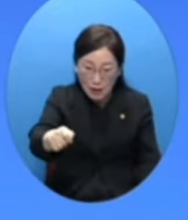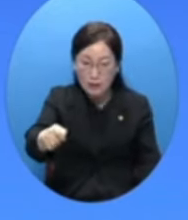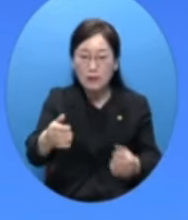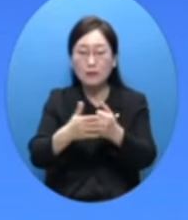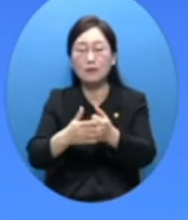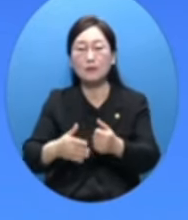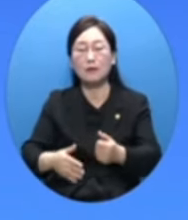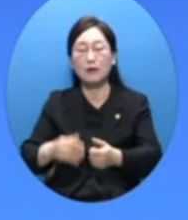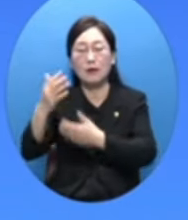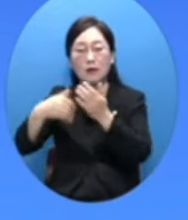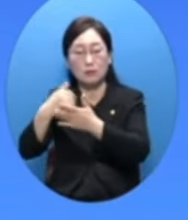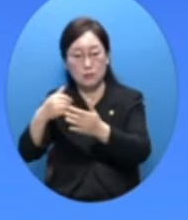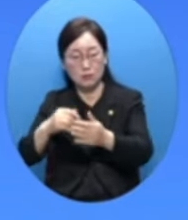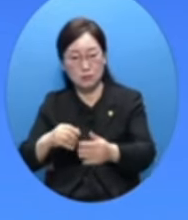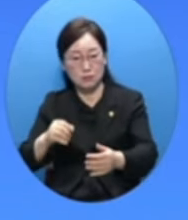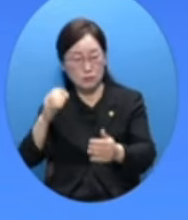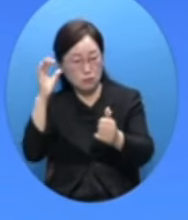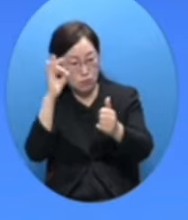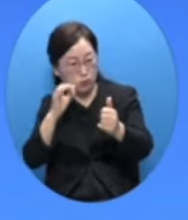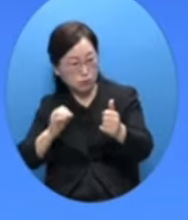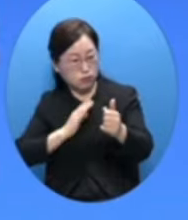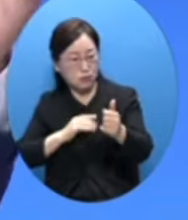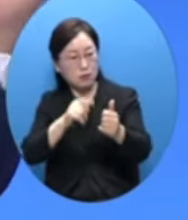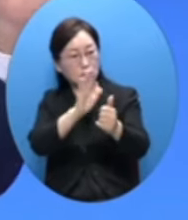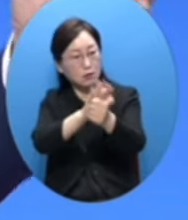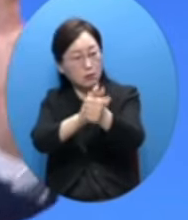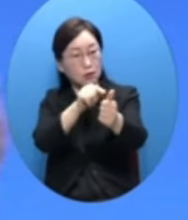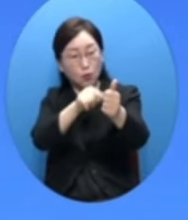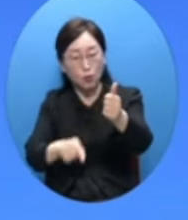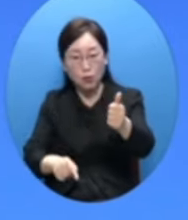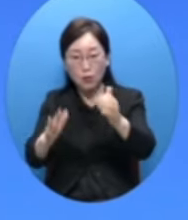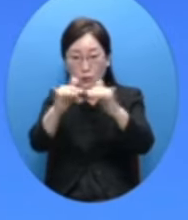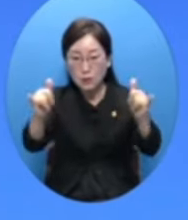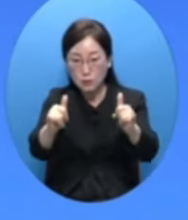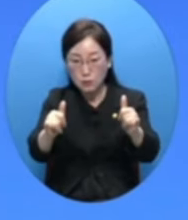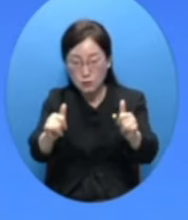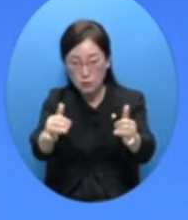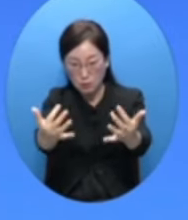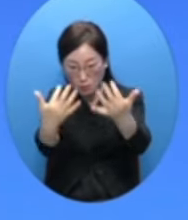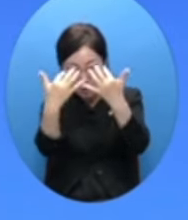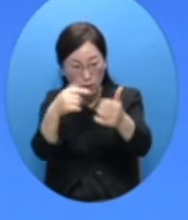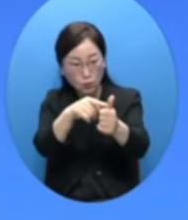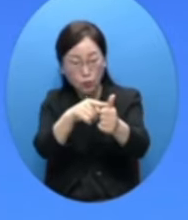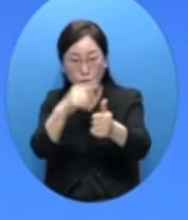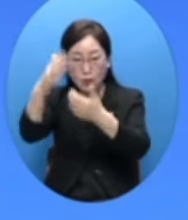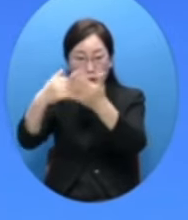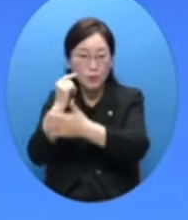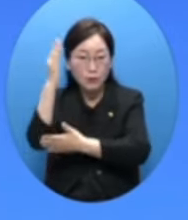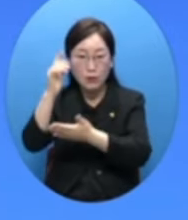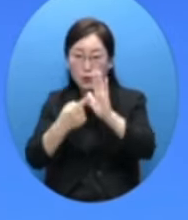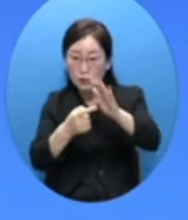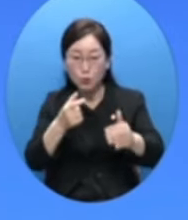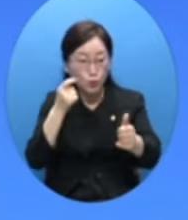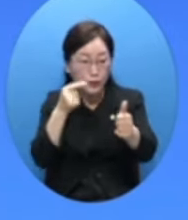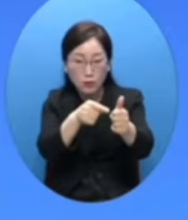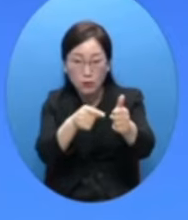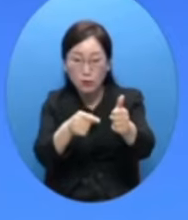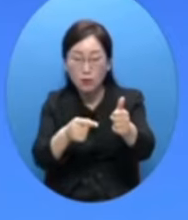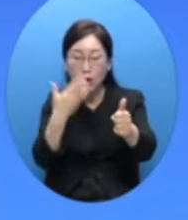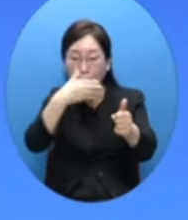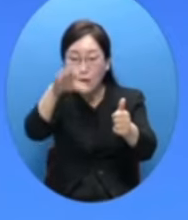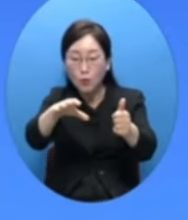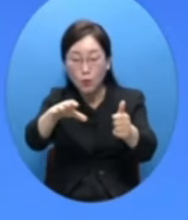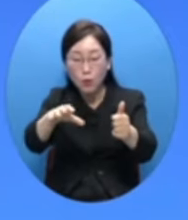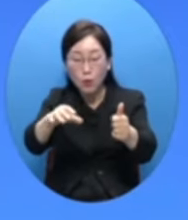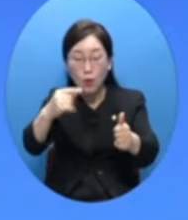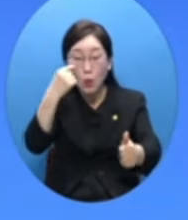하나님께서 말씀하십니다. 모세야, 내가 사람들 앞에서 나의 영광을 나타내지 못했기 때문에 너는 가나안 땅을